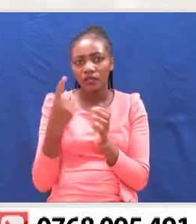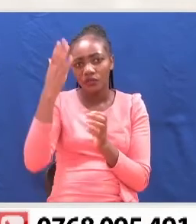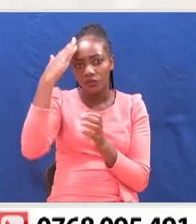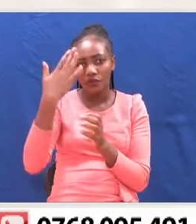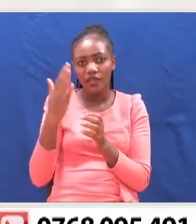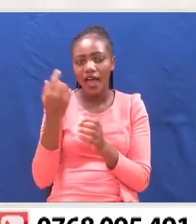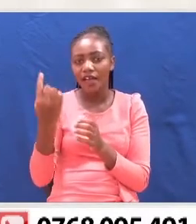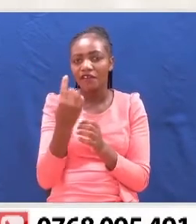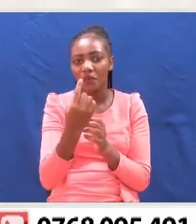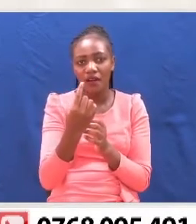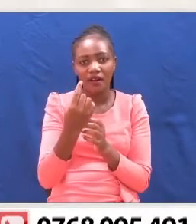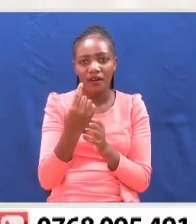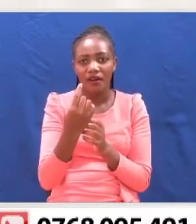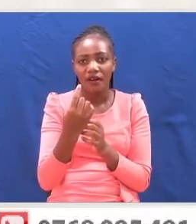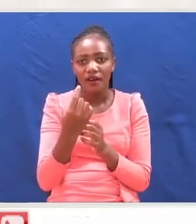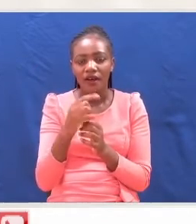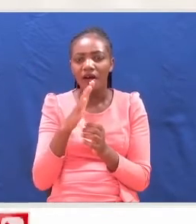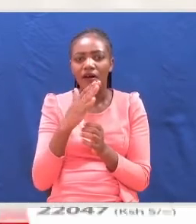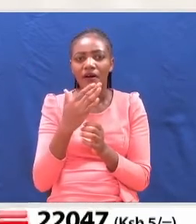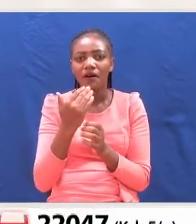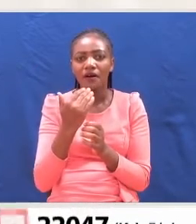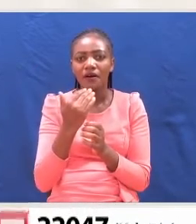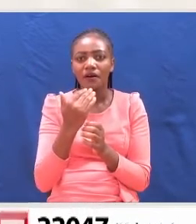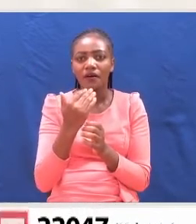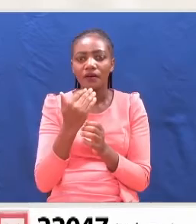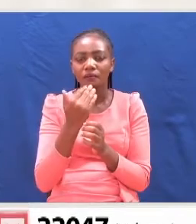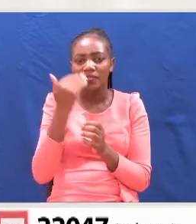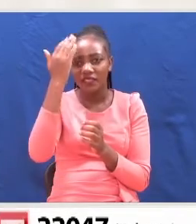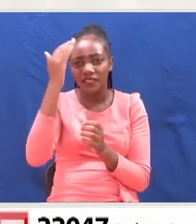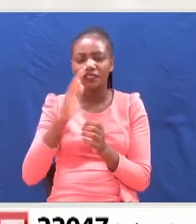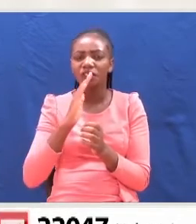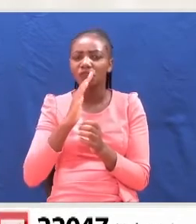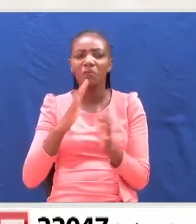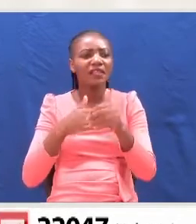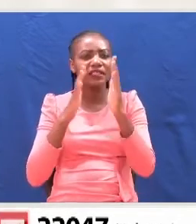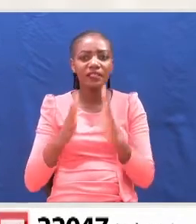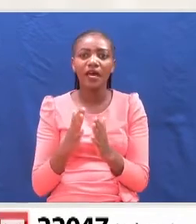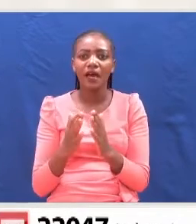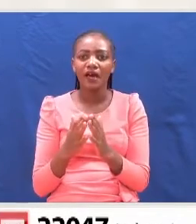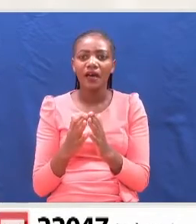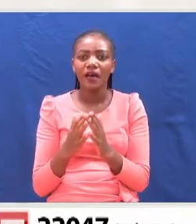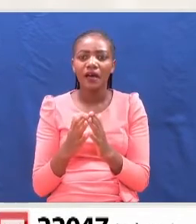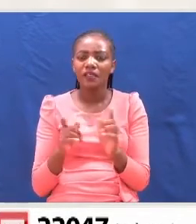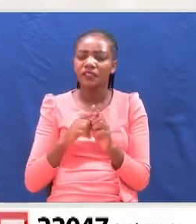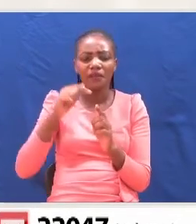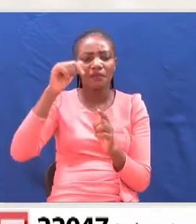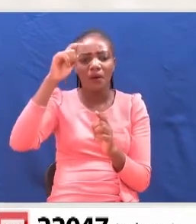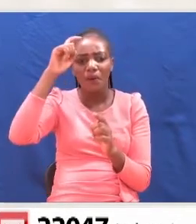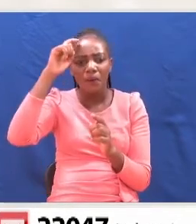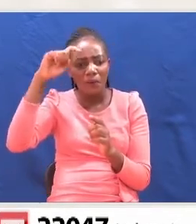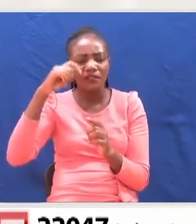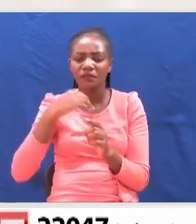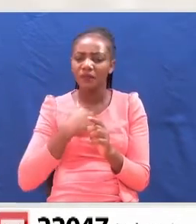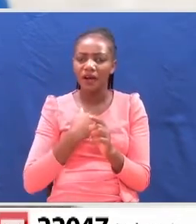ni mjuaji. Kila mtu anataka kuwa yeye ndio rais. Unajua hivi ndio tunatoa the highest number of presidential